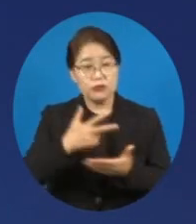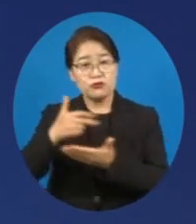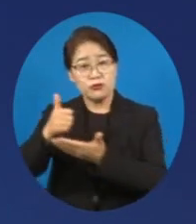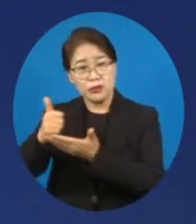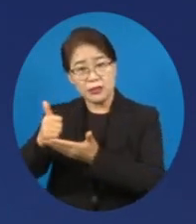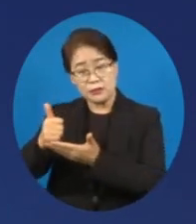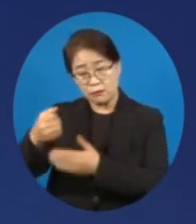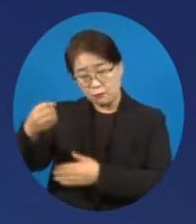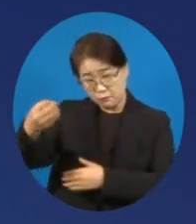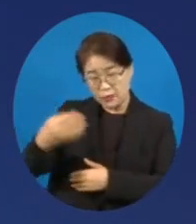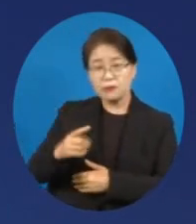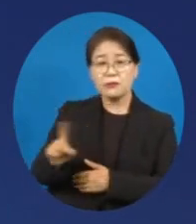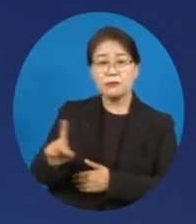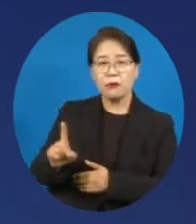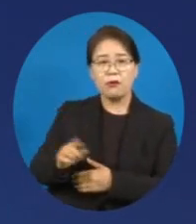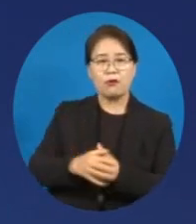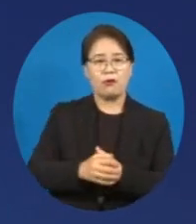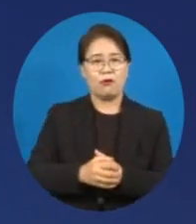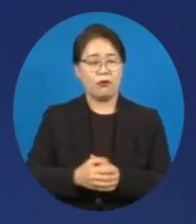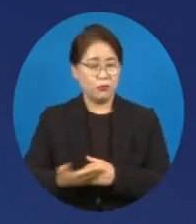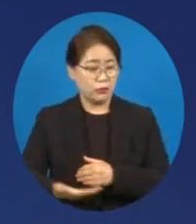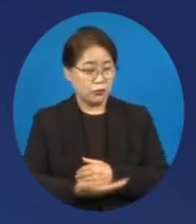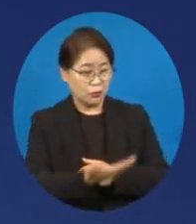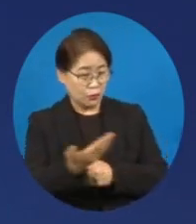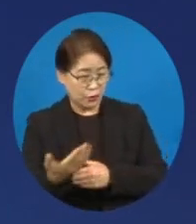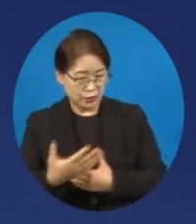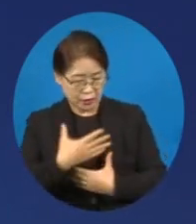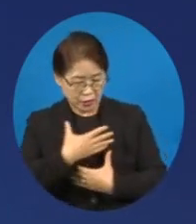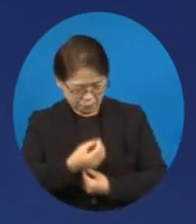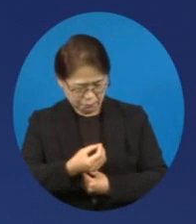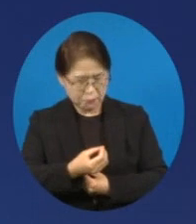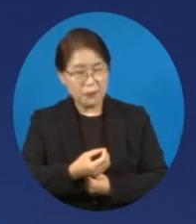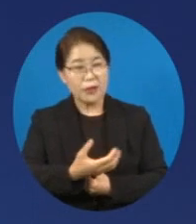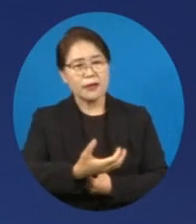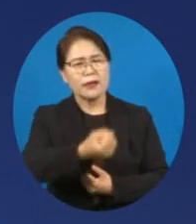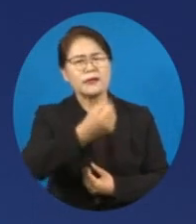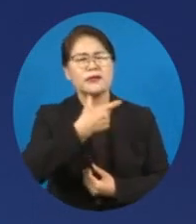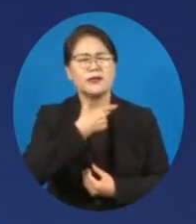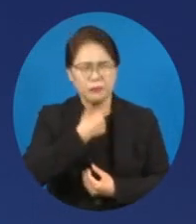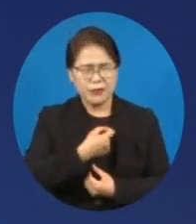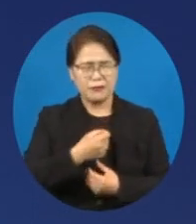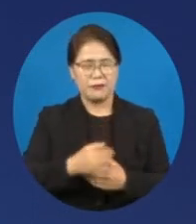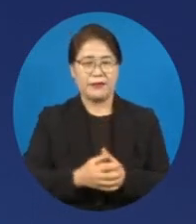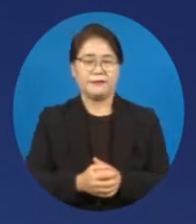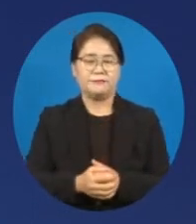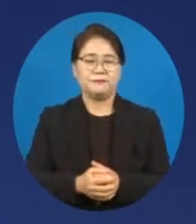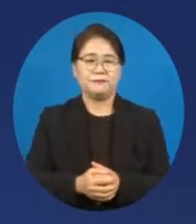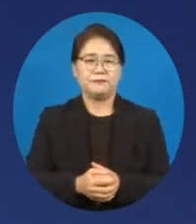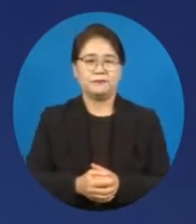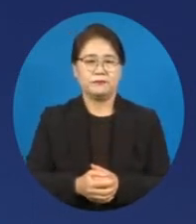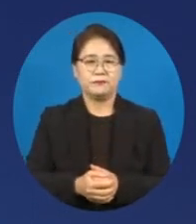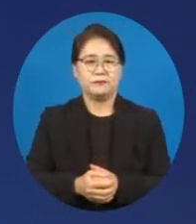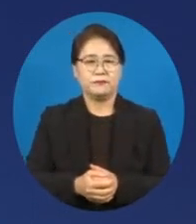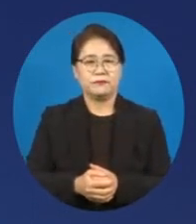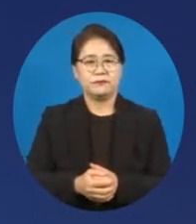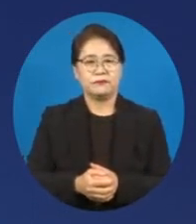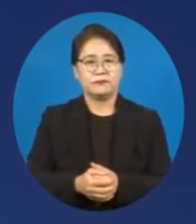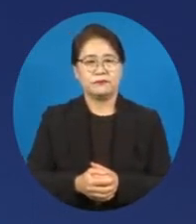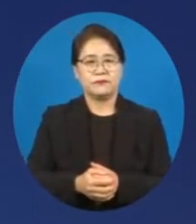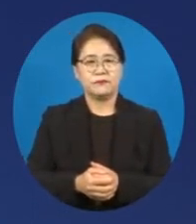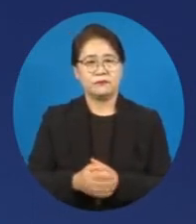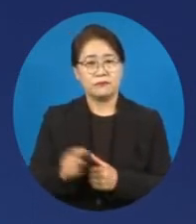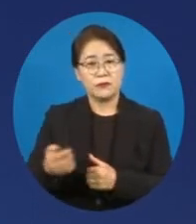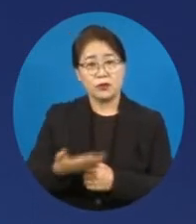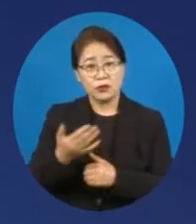뭐라고 말씀하십니까 너희에게 평강이 있을지어다라고 말씀하십니다 여러분 그 너희라는 말 속에